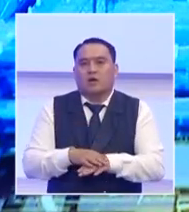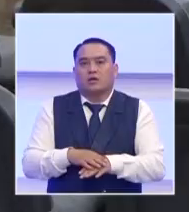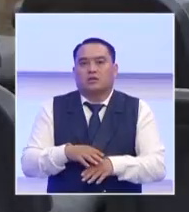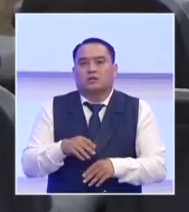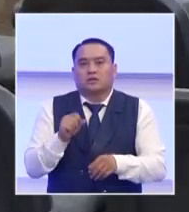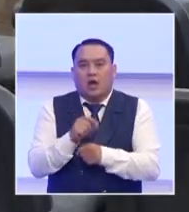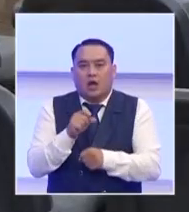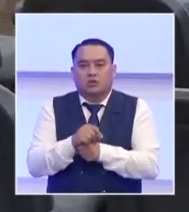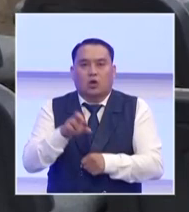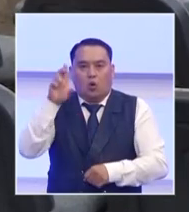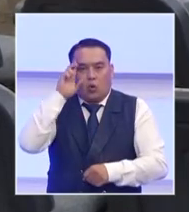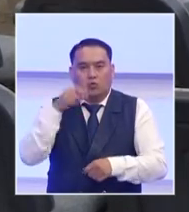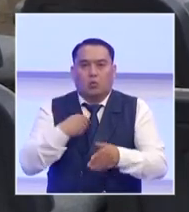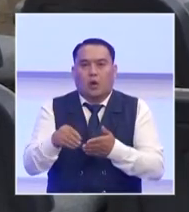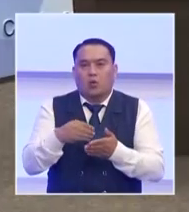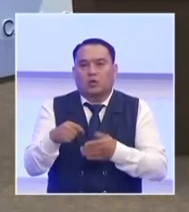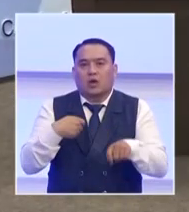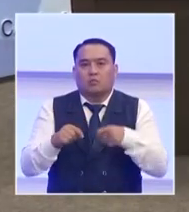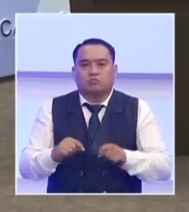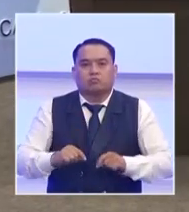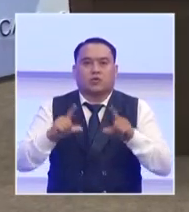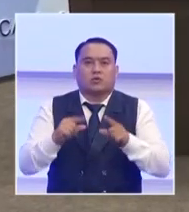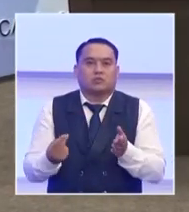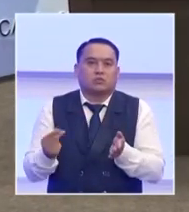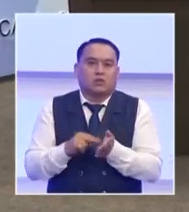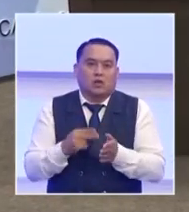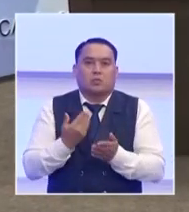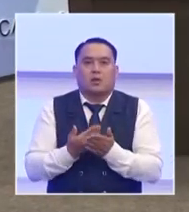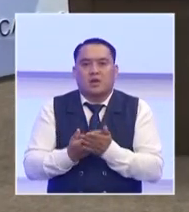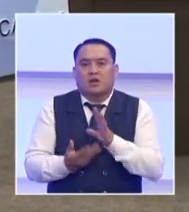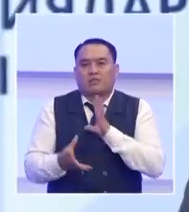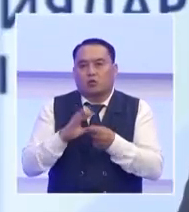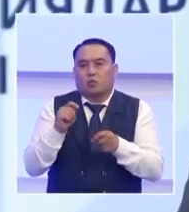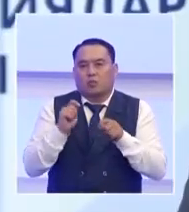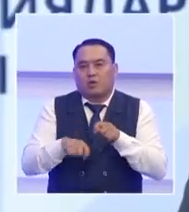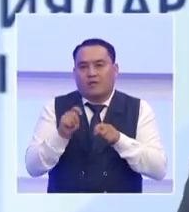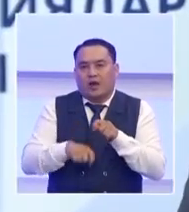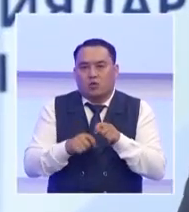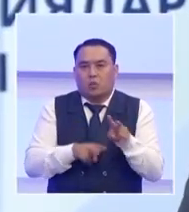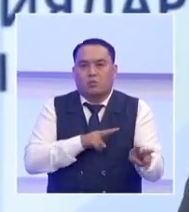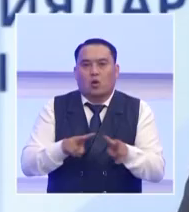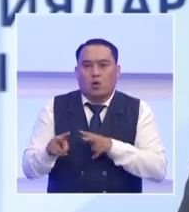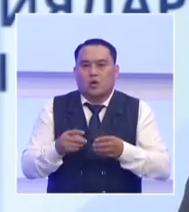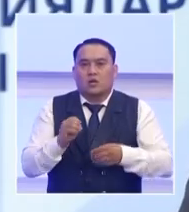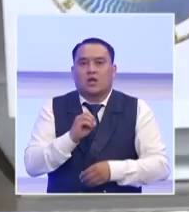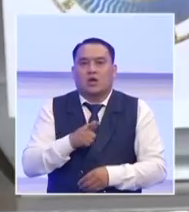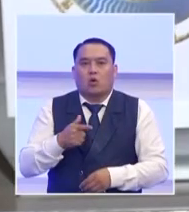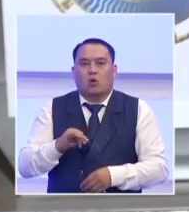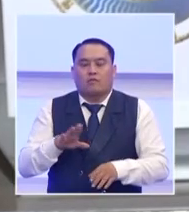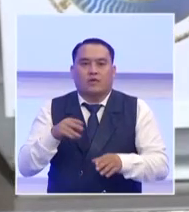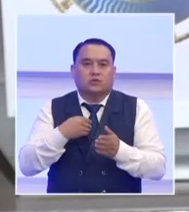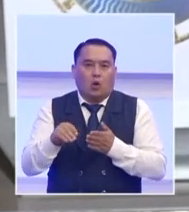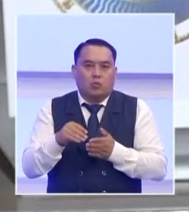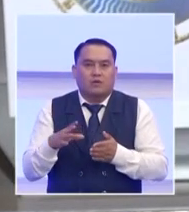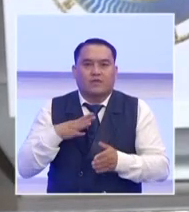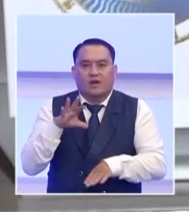заказчики госпредприятия покупают товар по завышенной цене к примеру в результате антикоррупционного мониторинга портала единое окно закупок